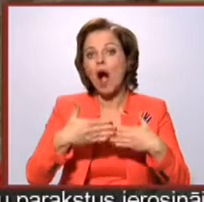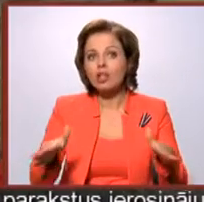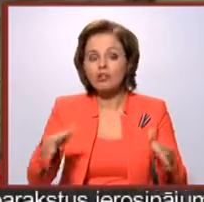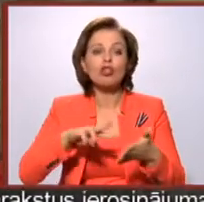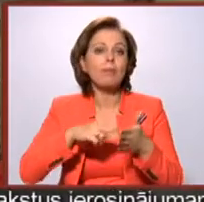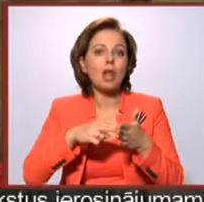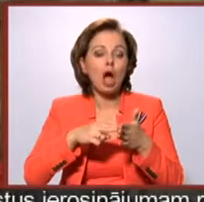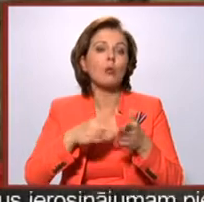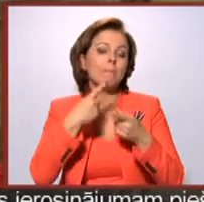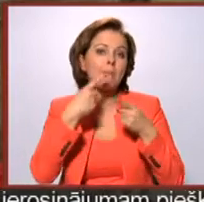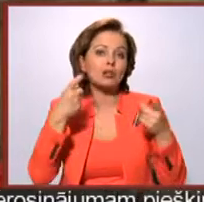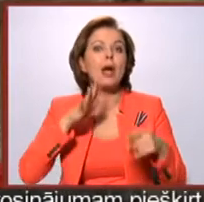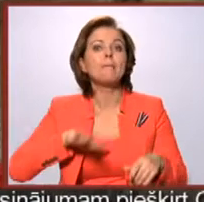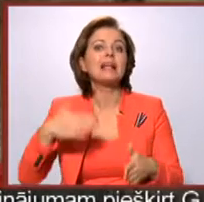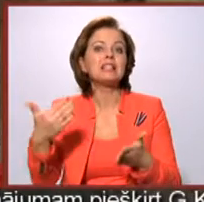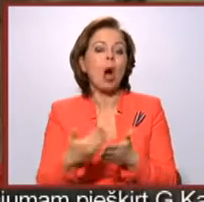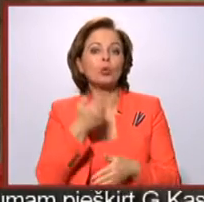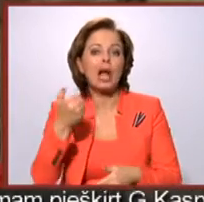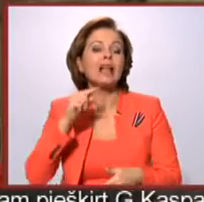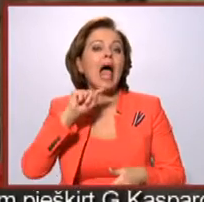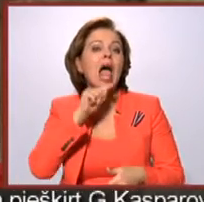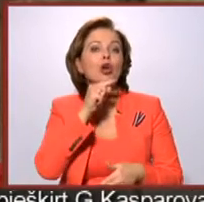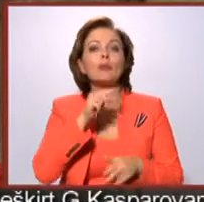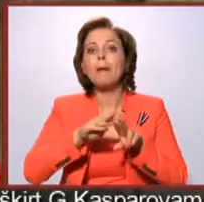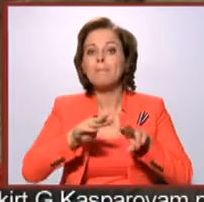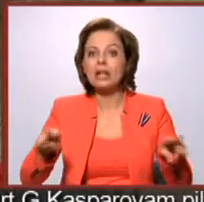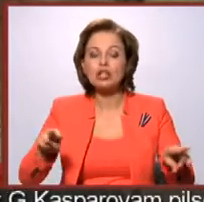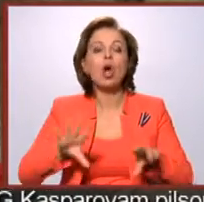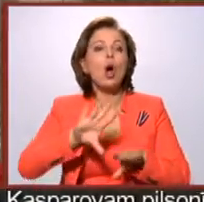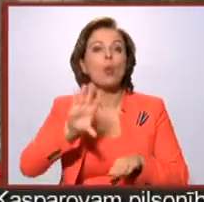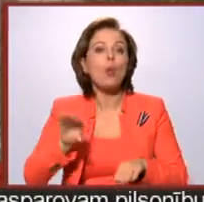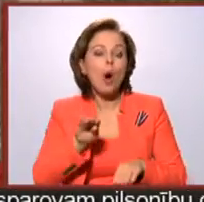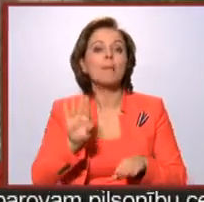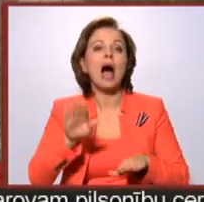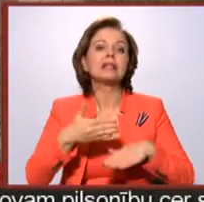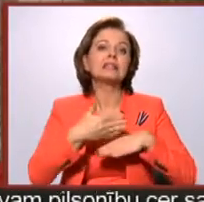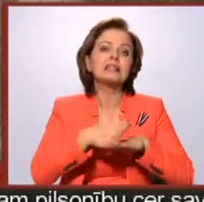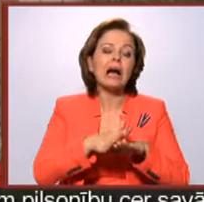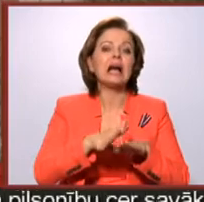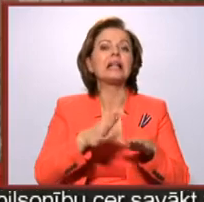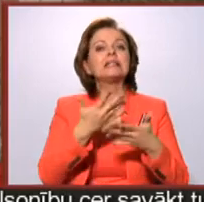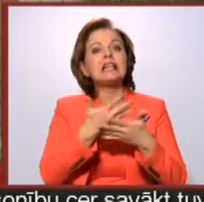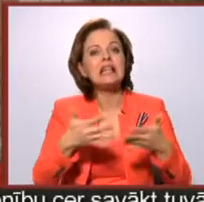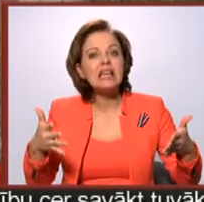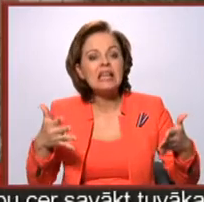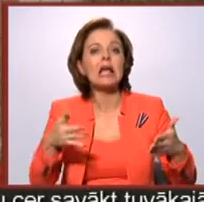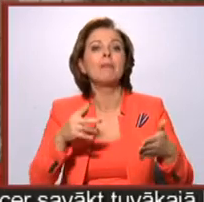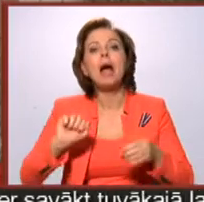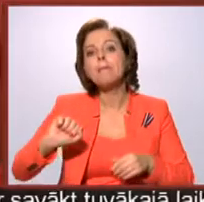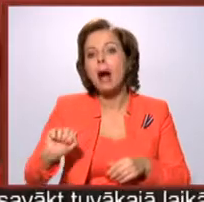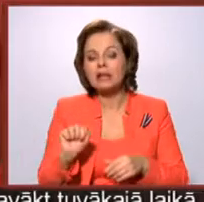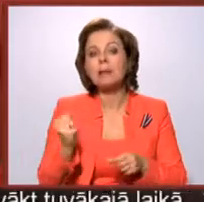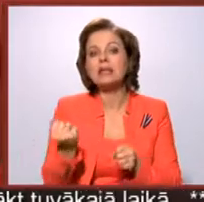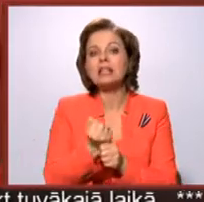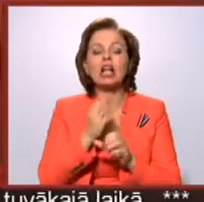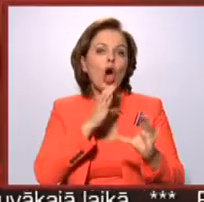izplatīt pēc jaunā gada. Ekonomikas ministrijā stāsta, ka šobrīd kopīgi ar uzņēmumu sadalas tīkli un citiem partneriem izstrādā komunikācijas plānu.